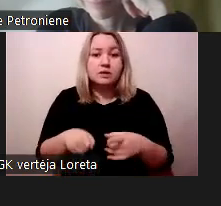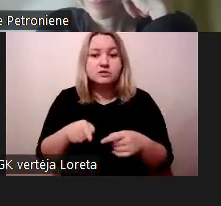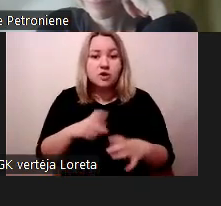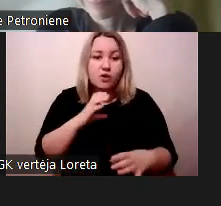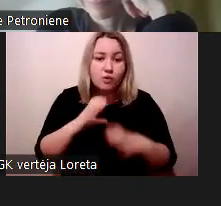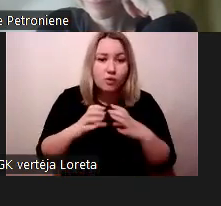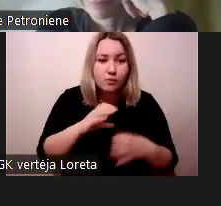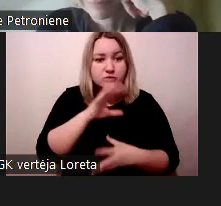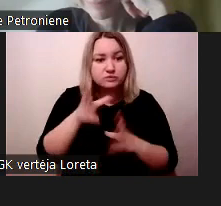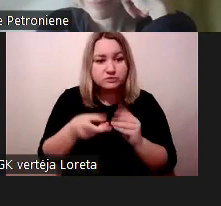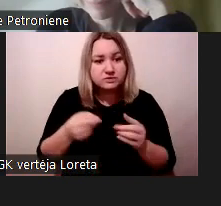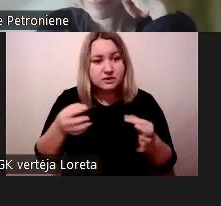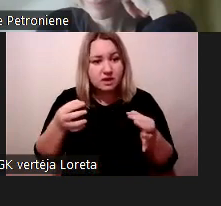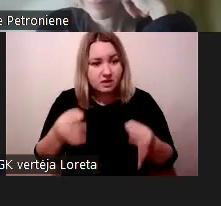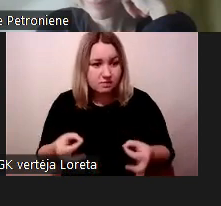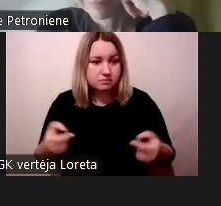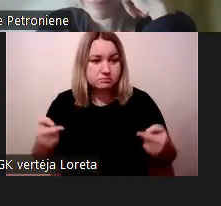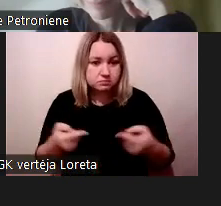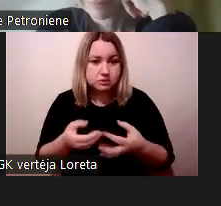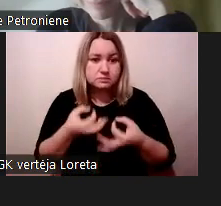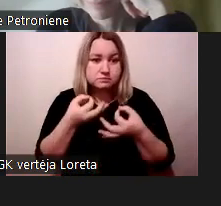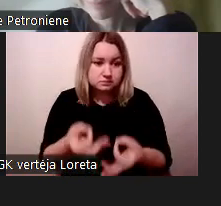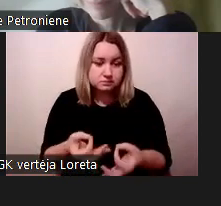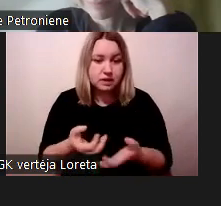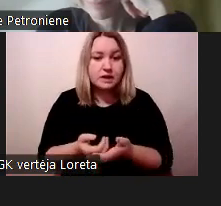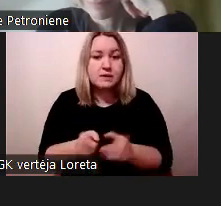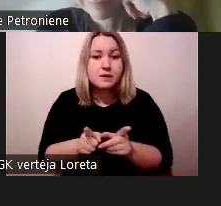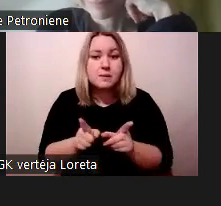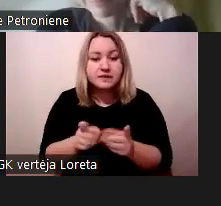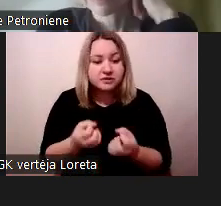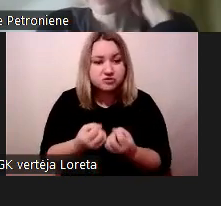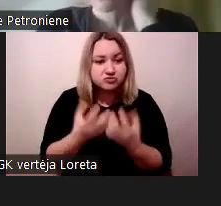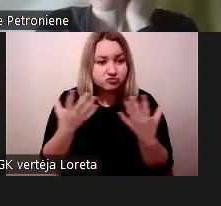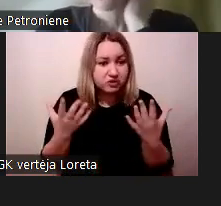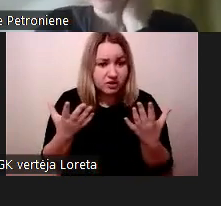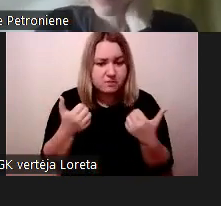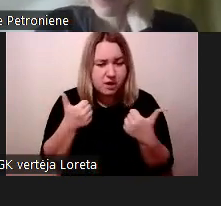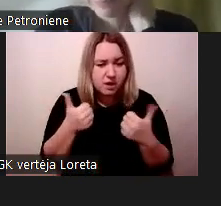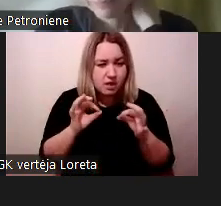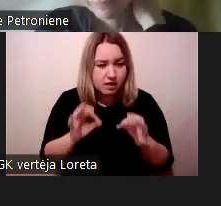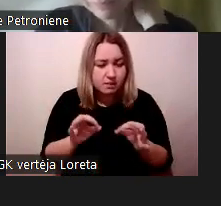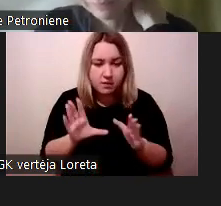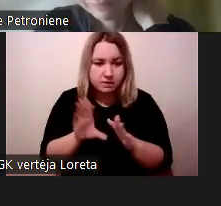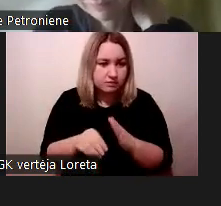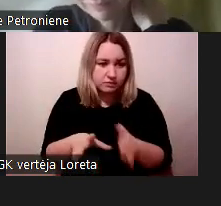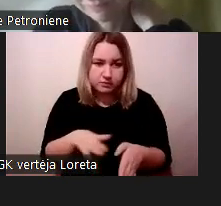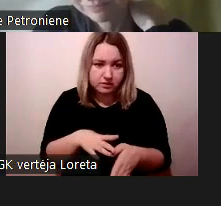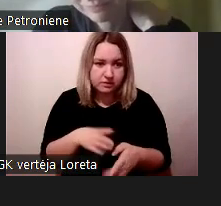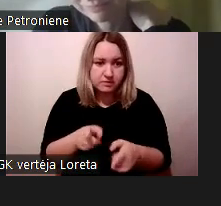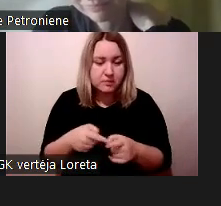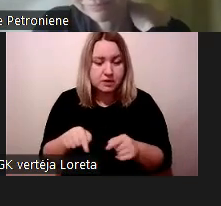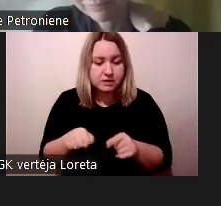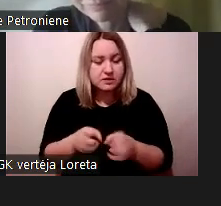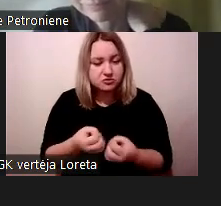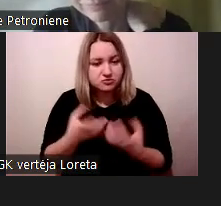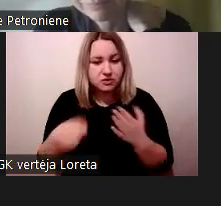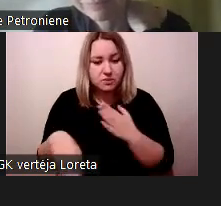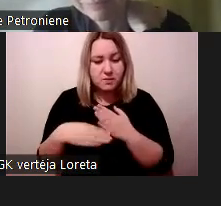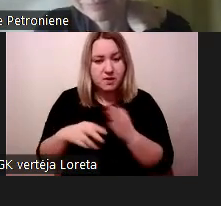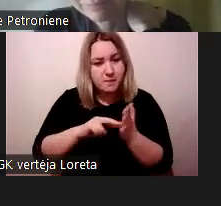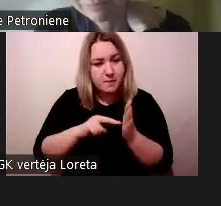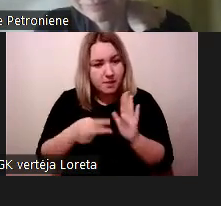Be tinkamos komunikacijos, tinkamas efektyvus švietimas neįmanomas. Nes tai mums padeda planuoti.